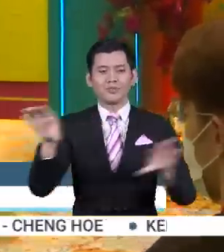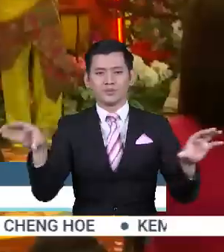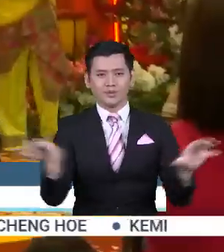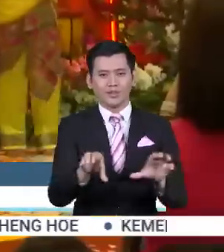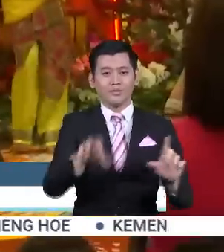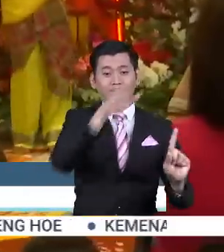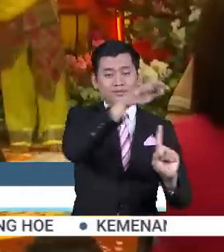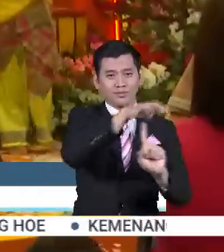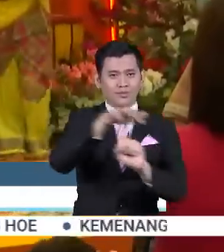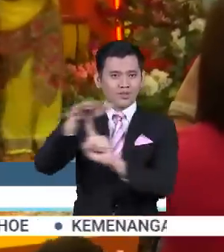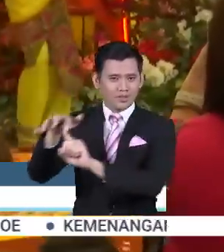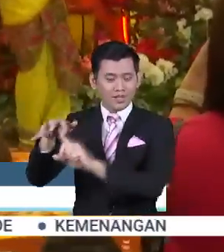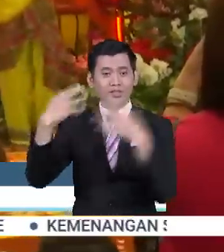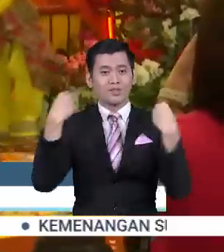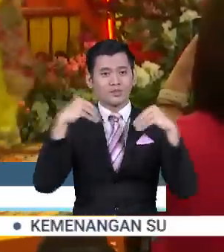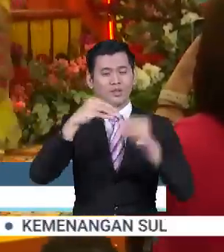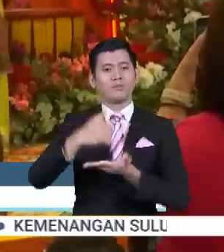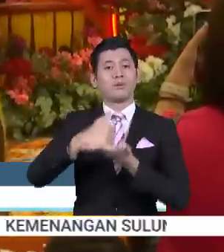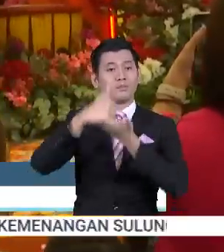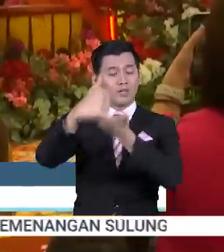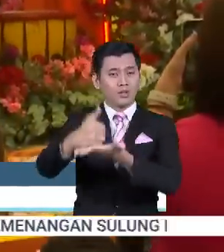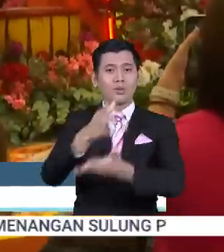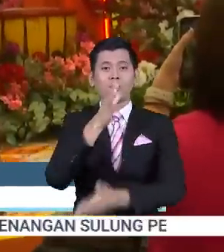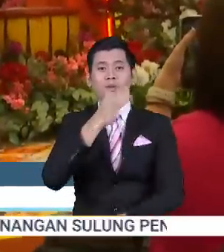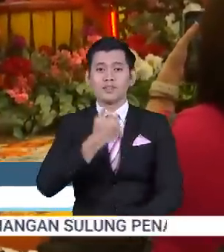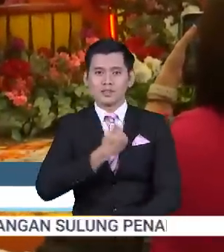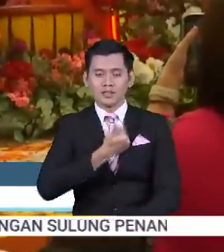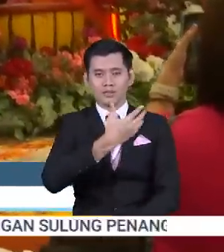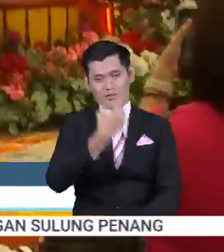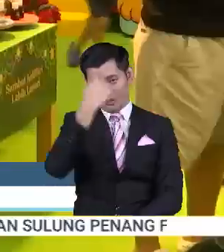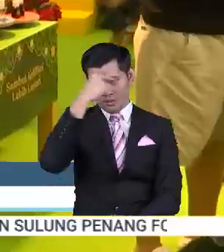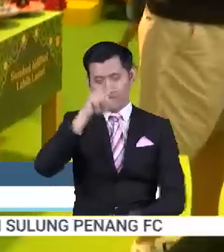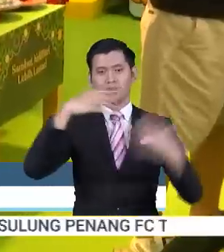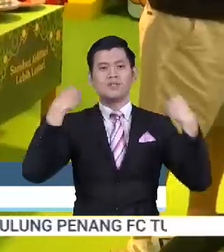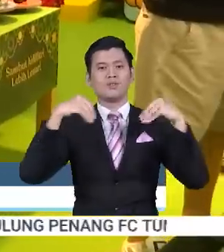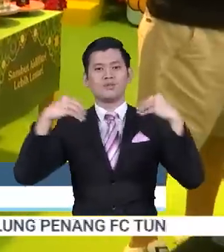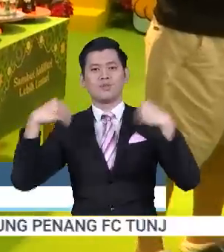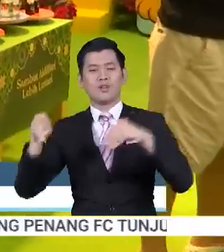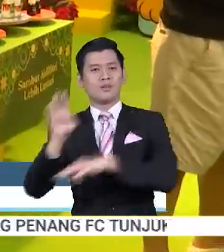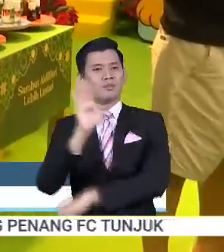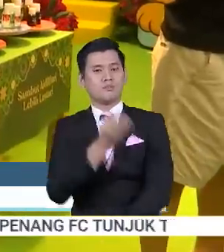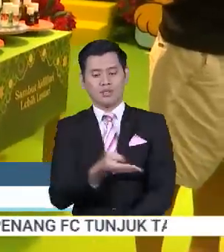jualan. Juga membantu golongan ibu tunggal dan suri rumah memasarkan produk mereka.